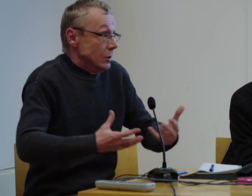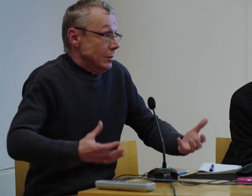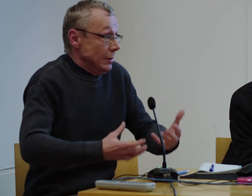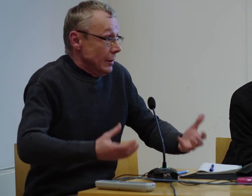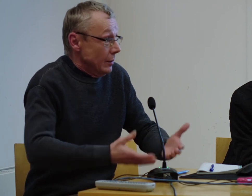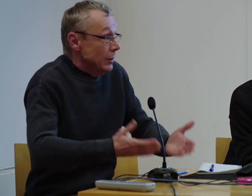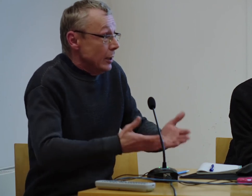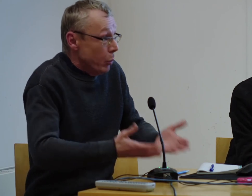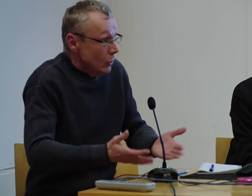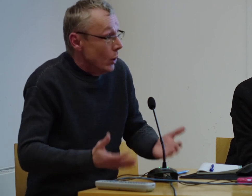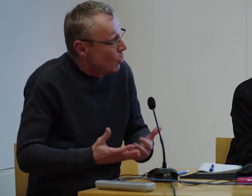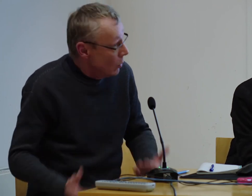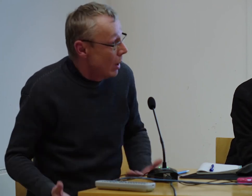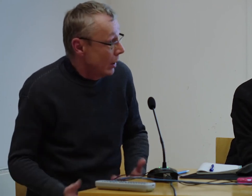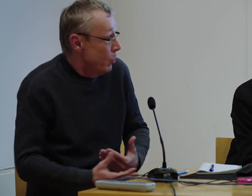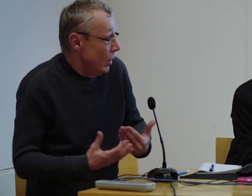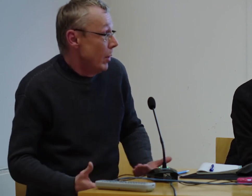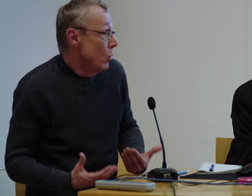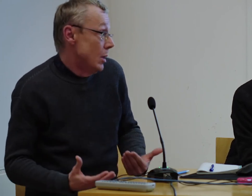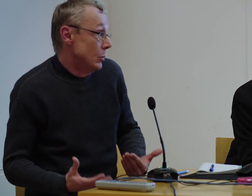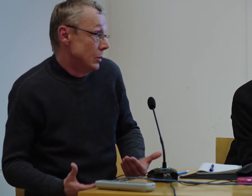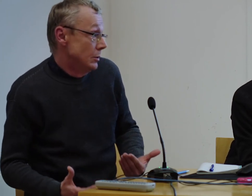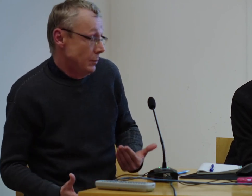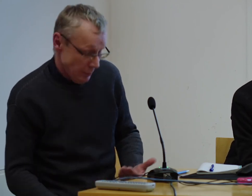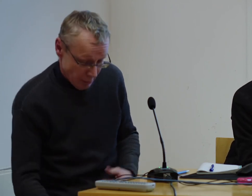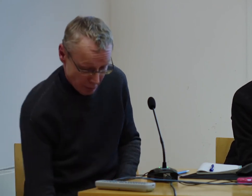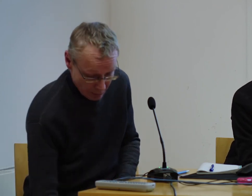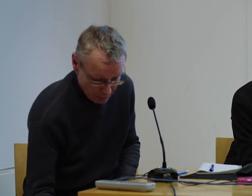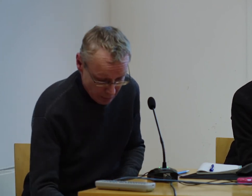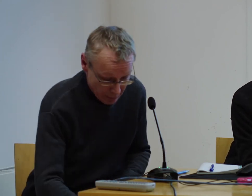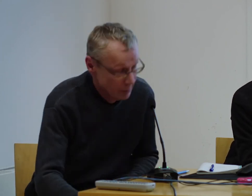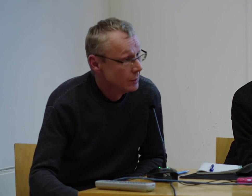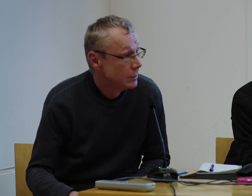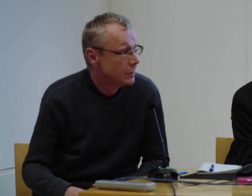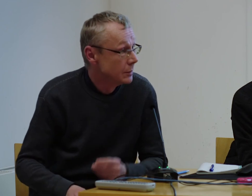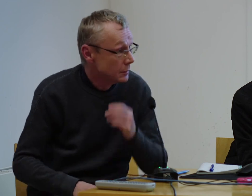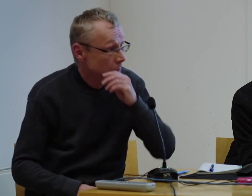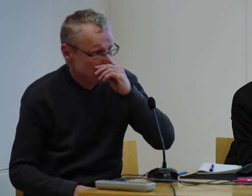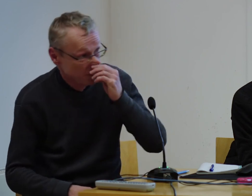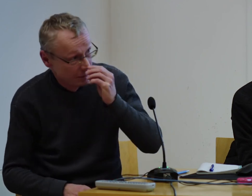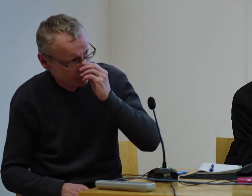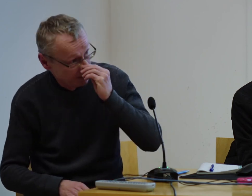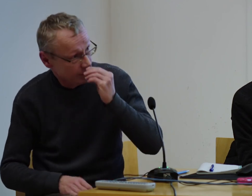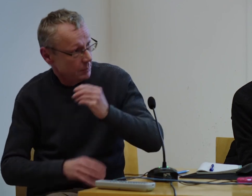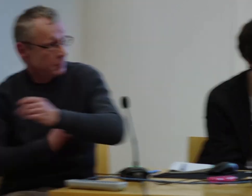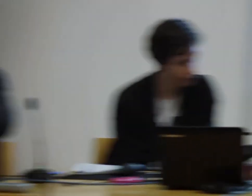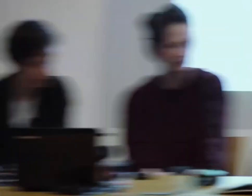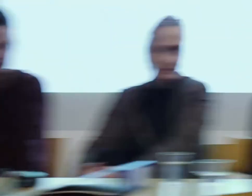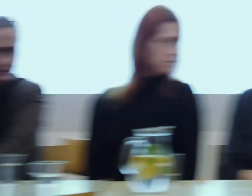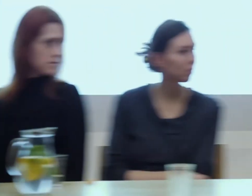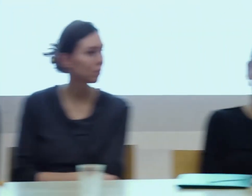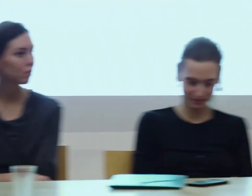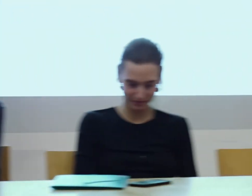jako jet podle toho jako manuál, jako podle manuálu. Já myslím, že asi se tady, nebo dobře, já